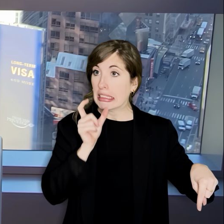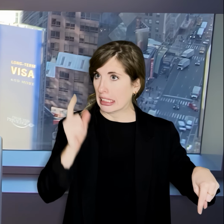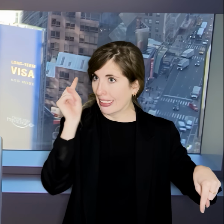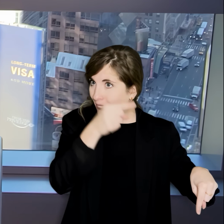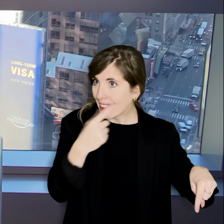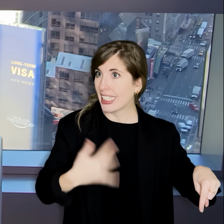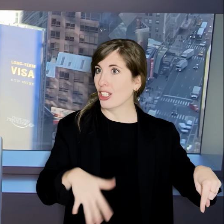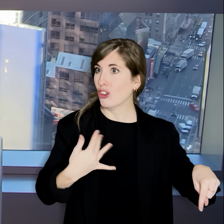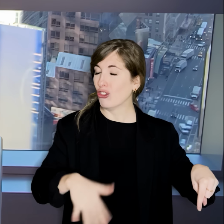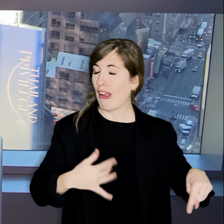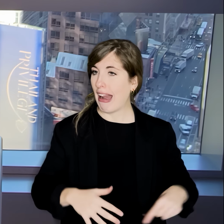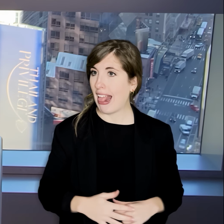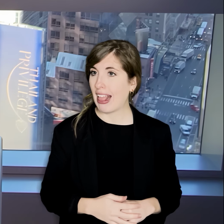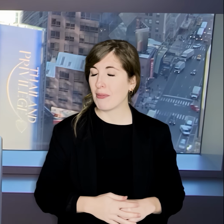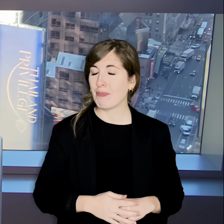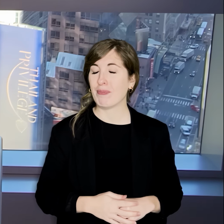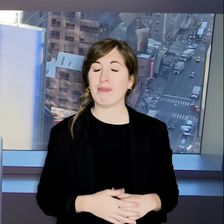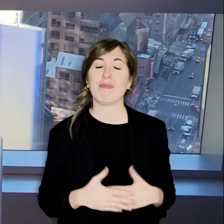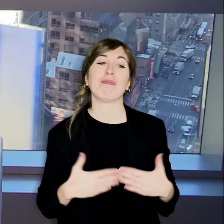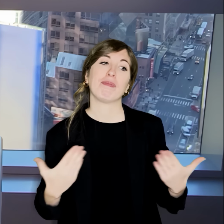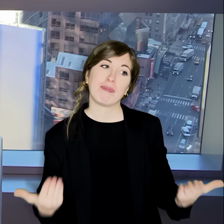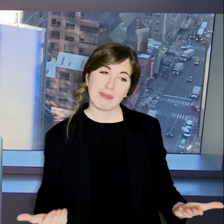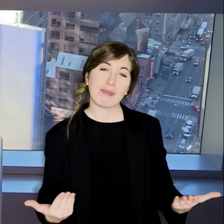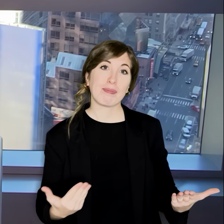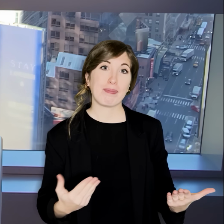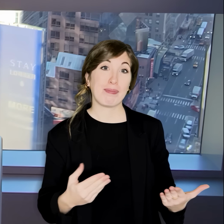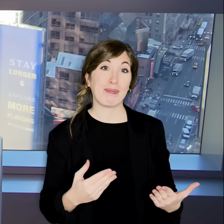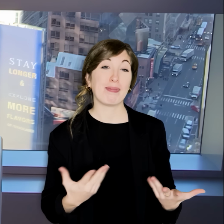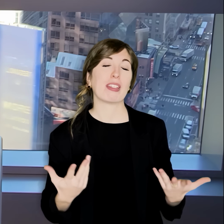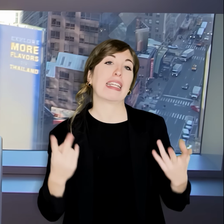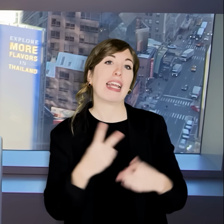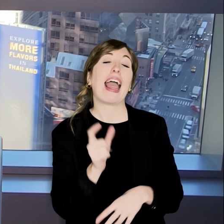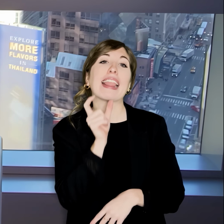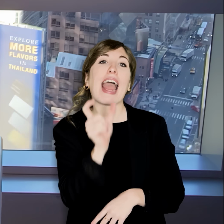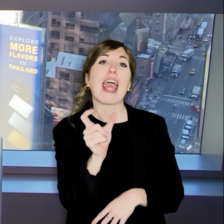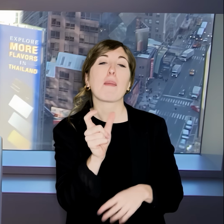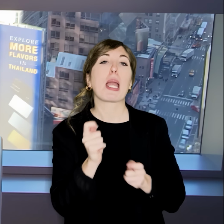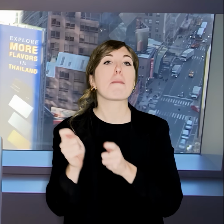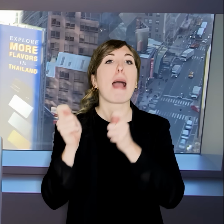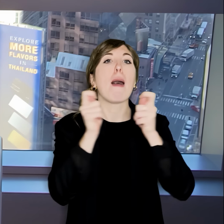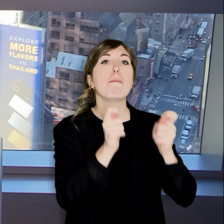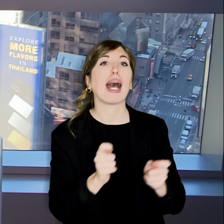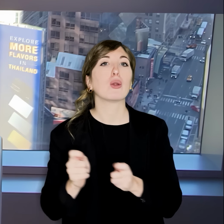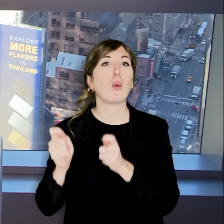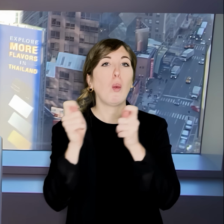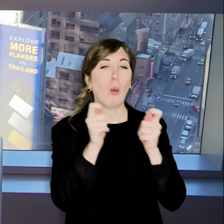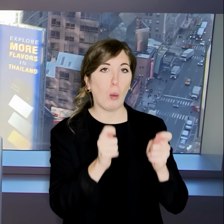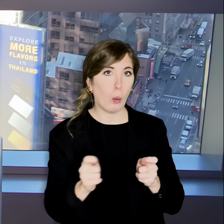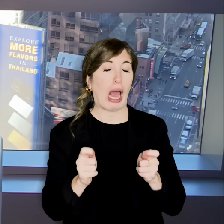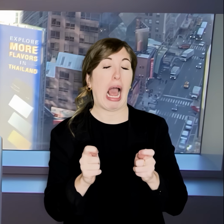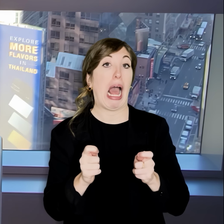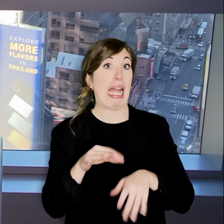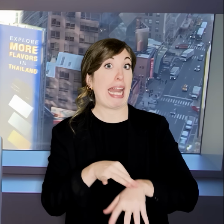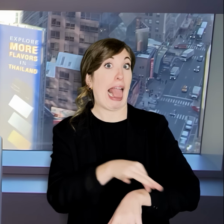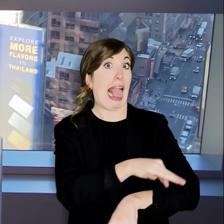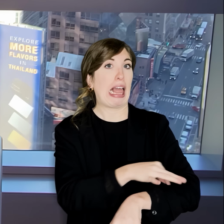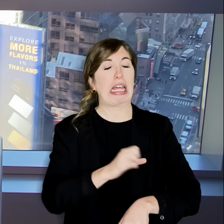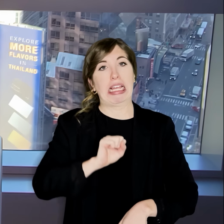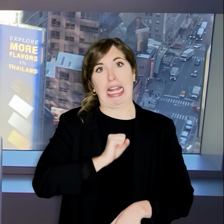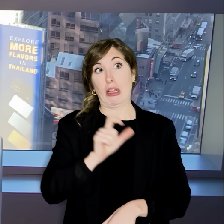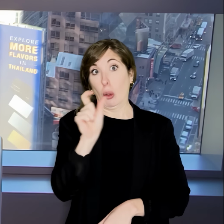videodermatoscopia allora e È un termine Allora termine mappatura dei Mei Io penso che nessun solo